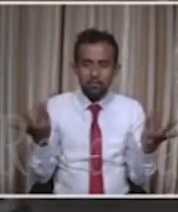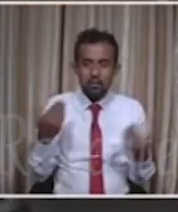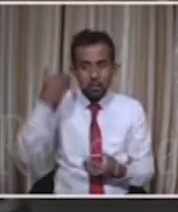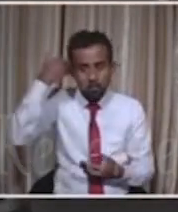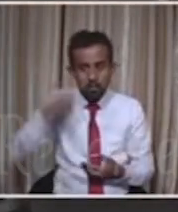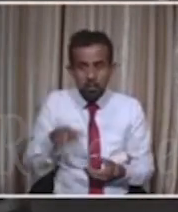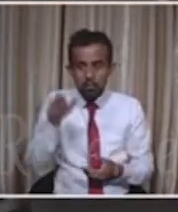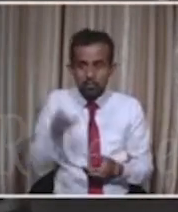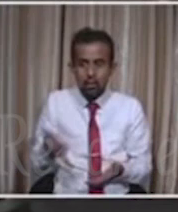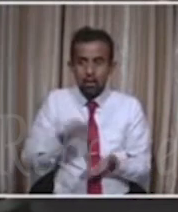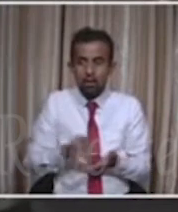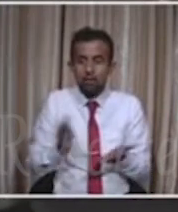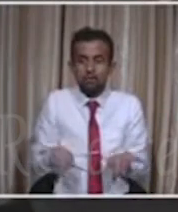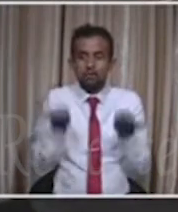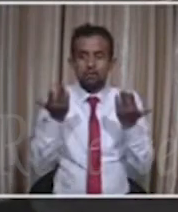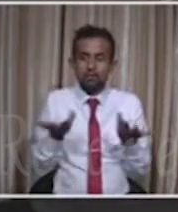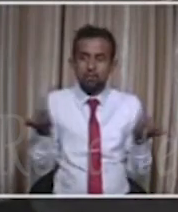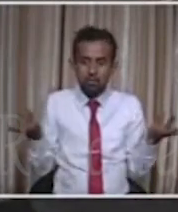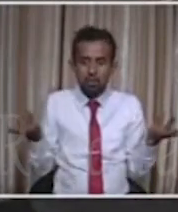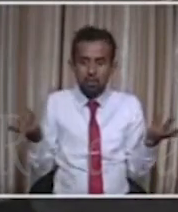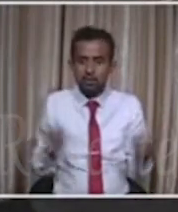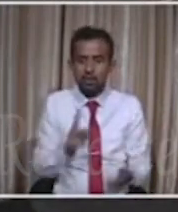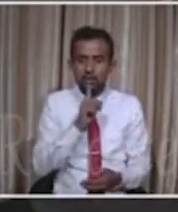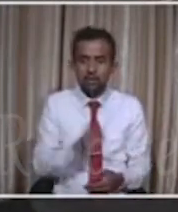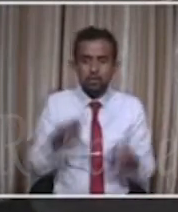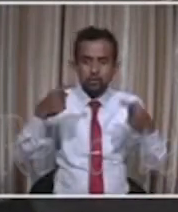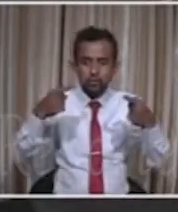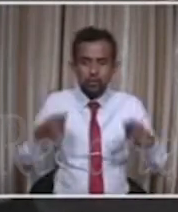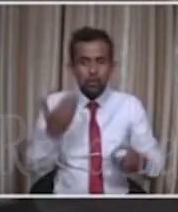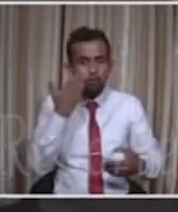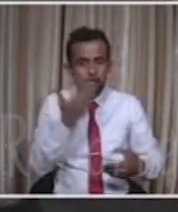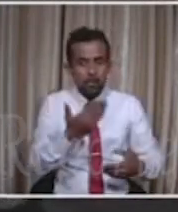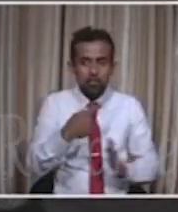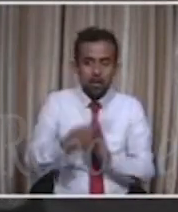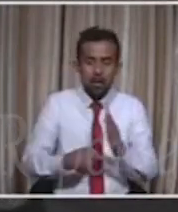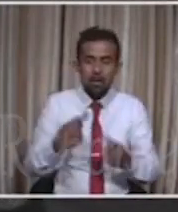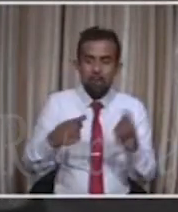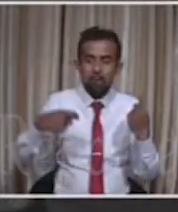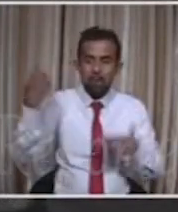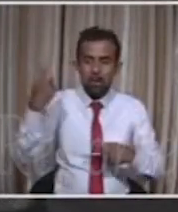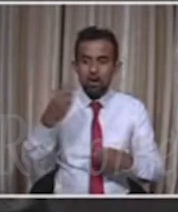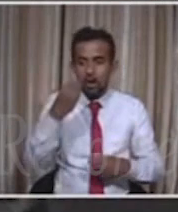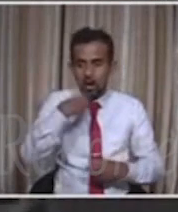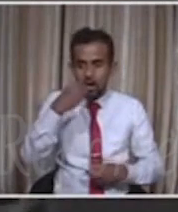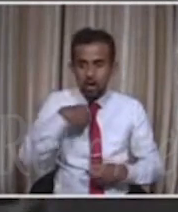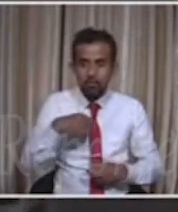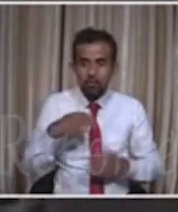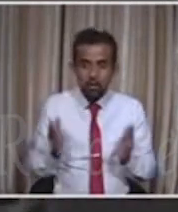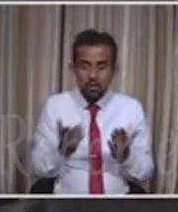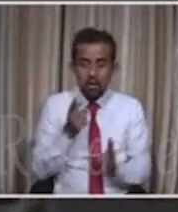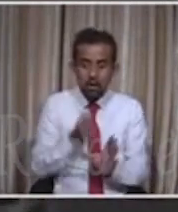මලවුන් නැවත නැගිටවන්නටත් බැහැ කියලා කියනවා. යුද්ධයක් පෙන්නලා මේ රට විකුණගෙන කන්න පටන්ගෙන දැන්